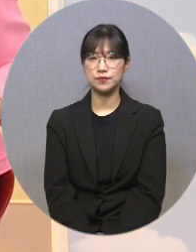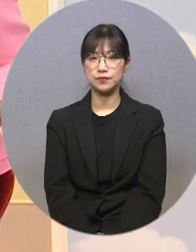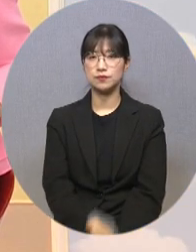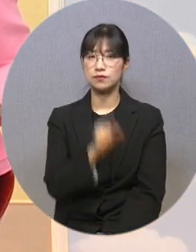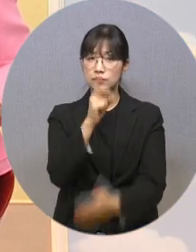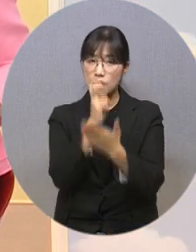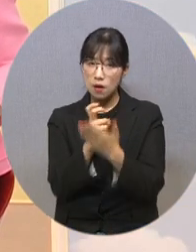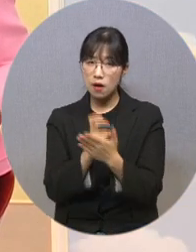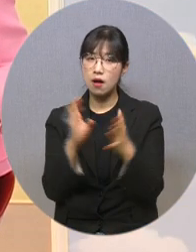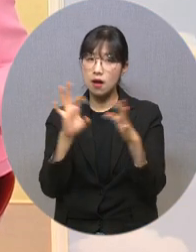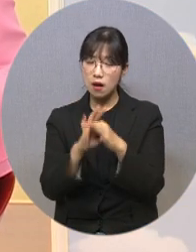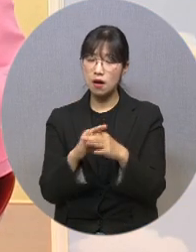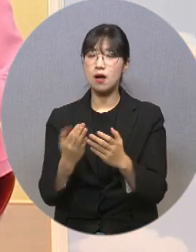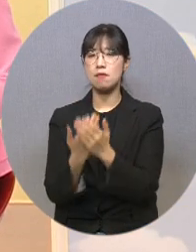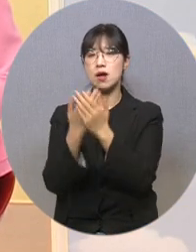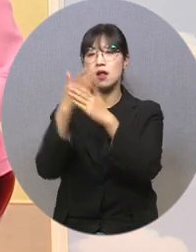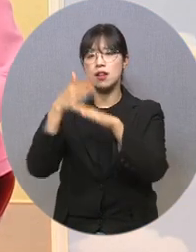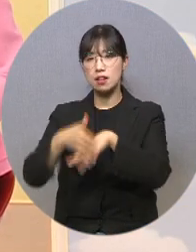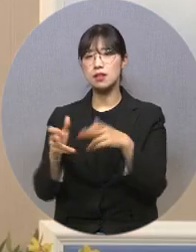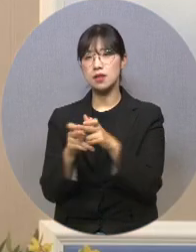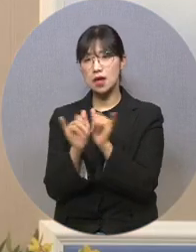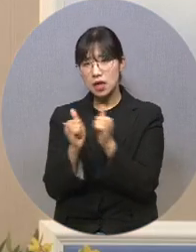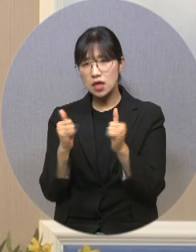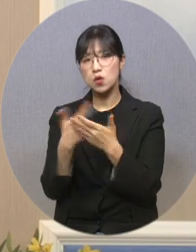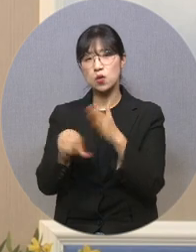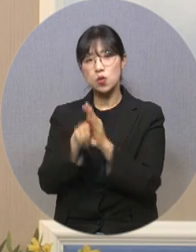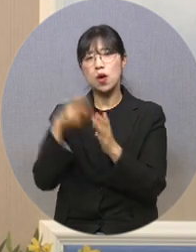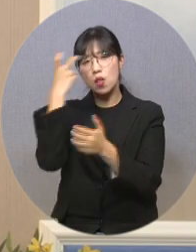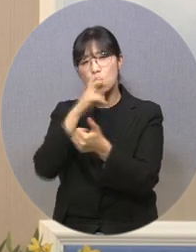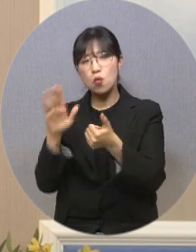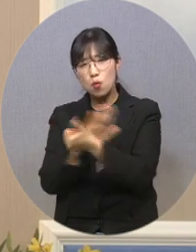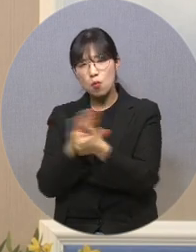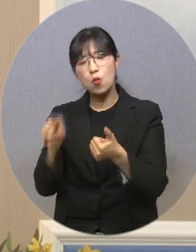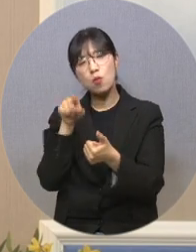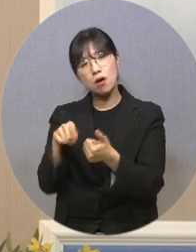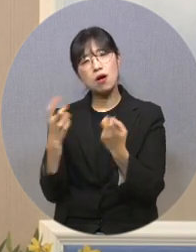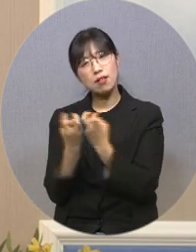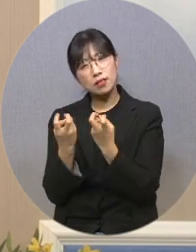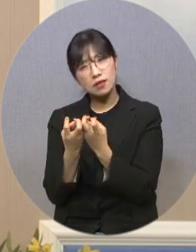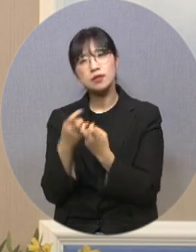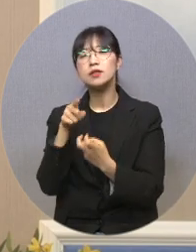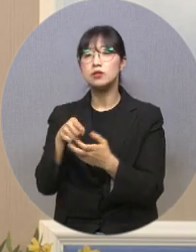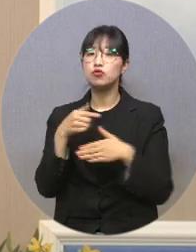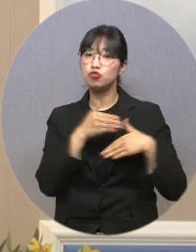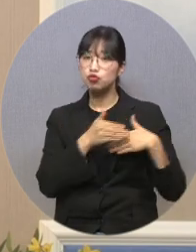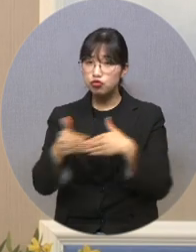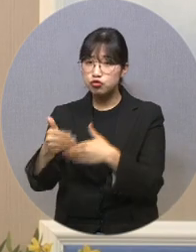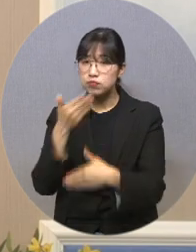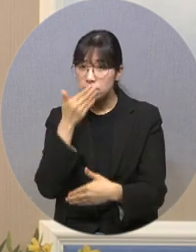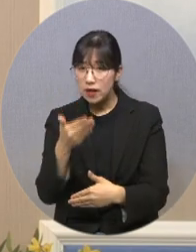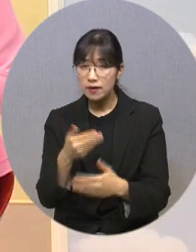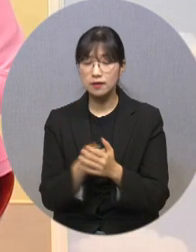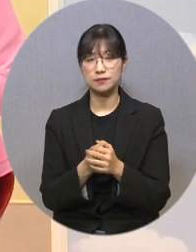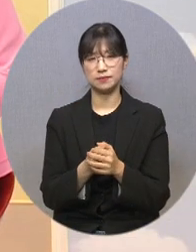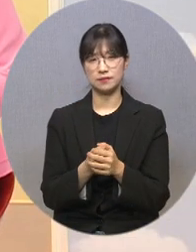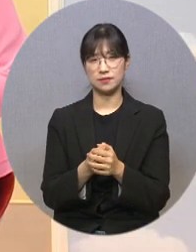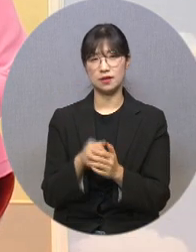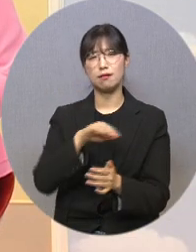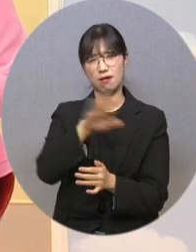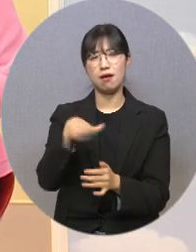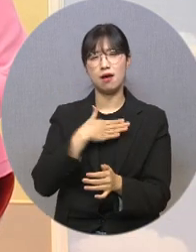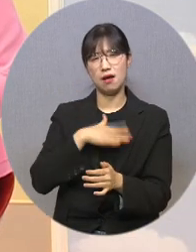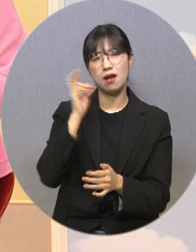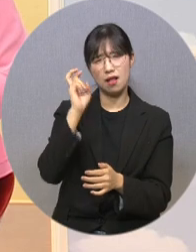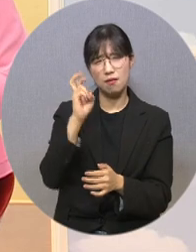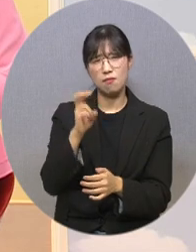조례와 관련해서 발달 장애인에 대한 돌봄 대책들은 어떻게 추진이 되고 있을까요? 잘 아시다시피 이제 발달 장애인을